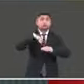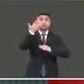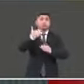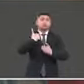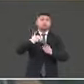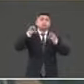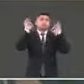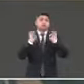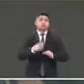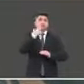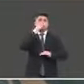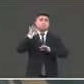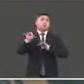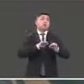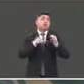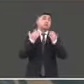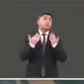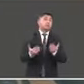koyacağız